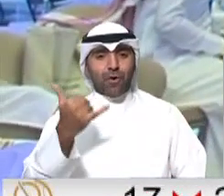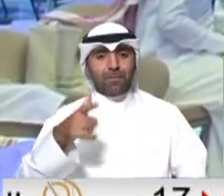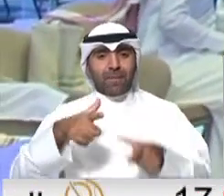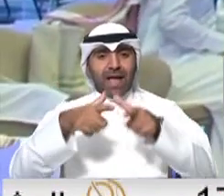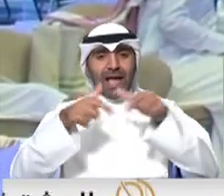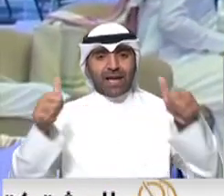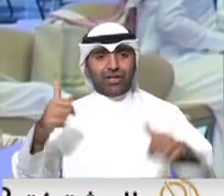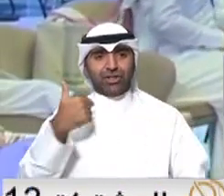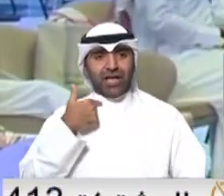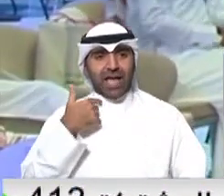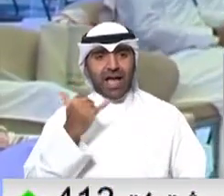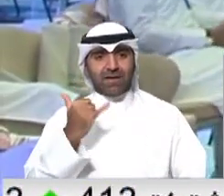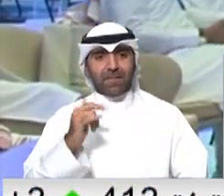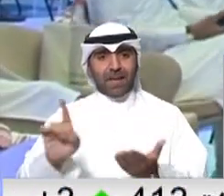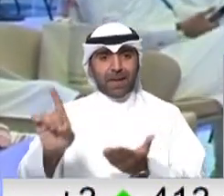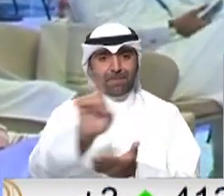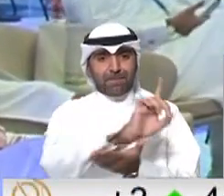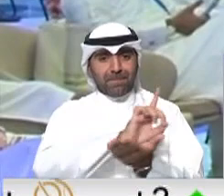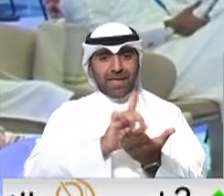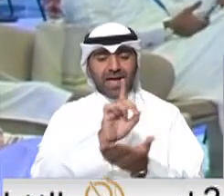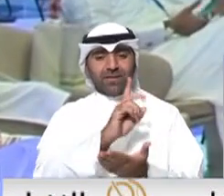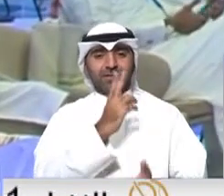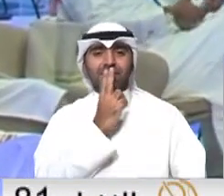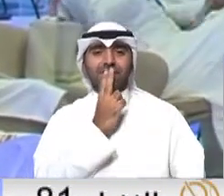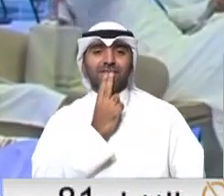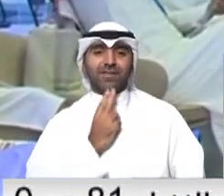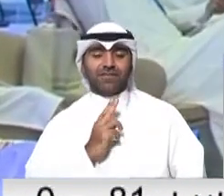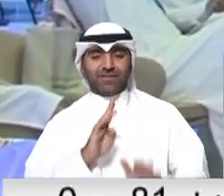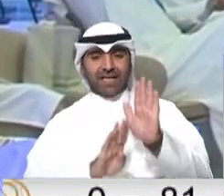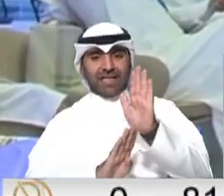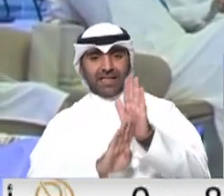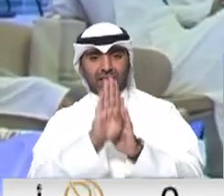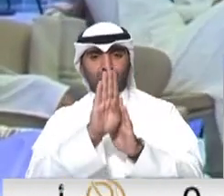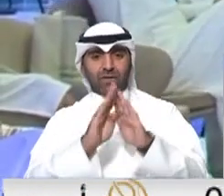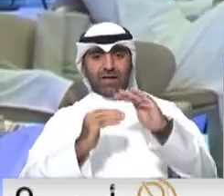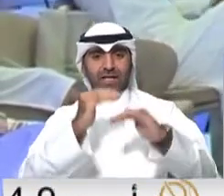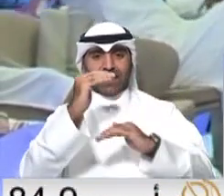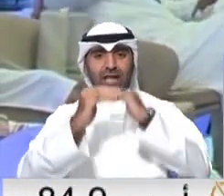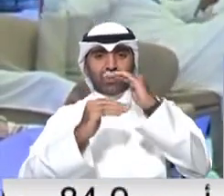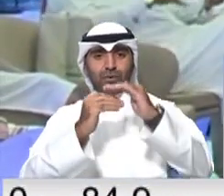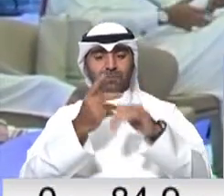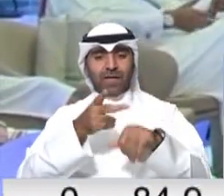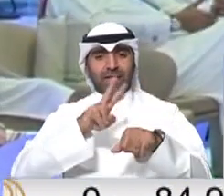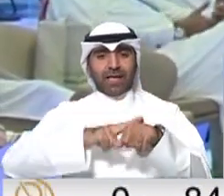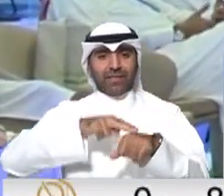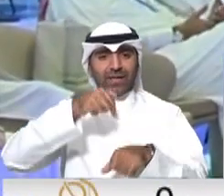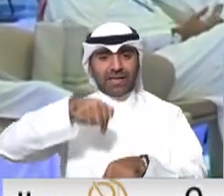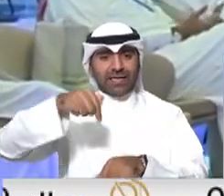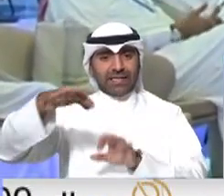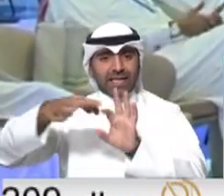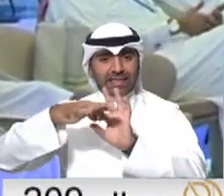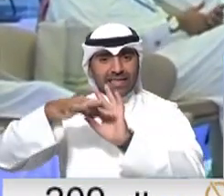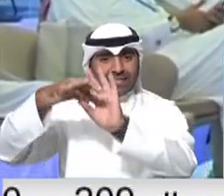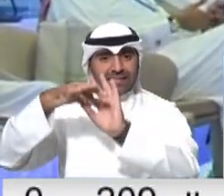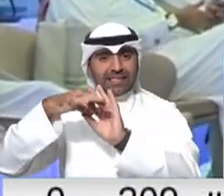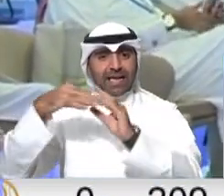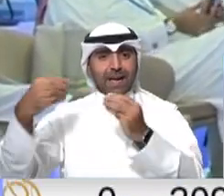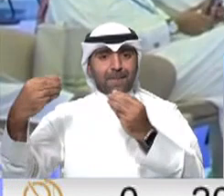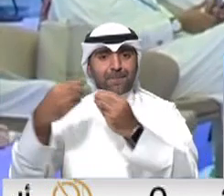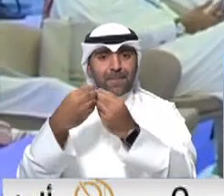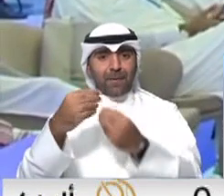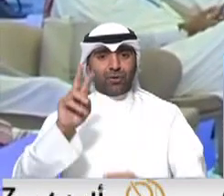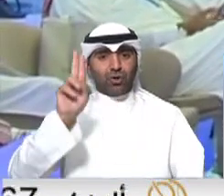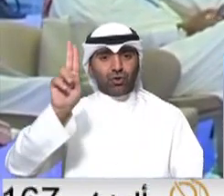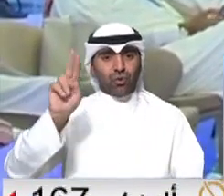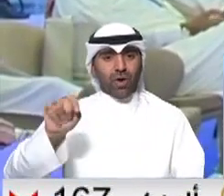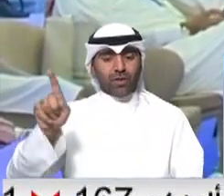جدا. نحن كمنظمة أغذية وزراعة للأمم المتحدة منظمة الفاو، التغير المناخي من صميم